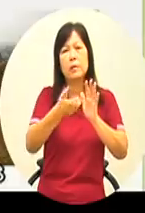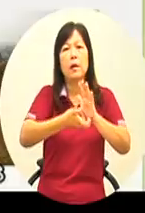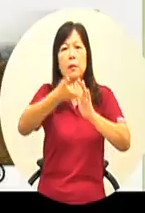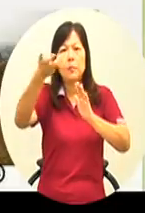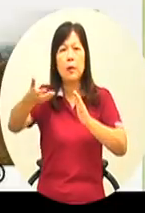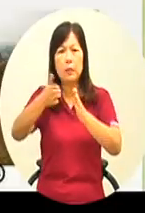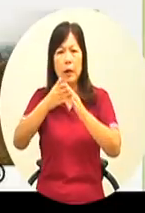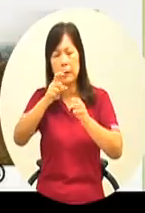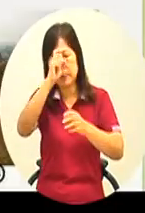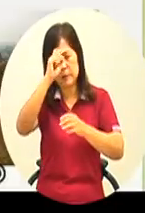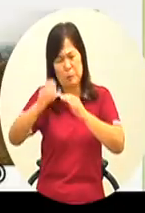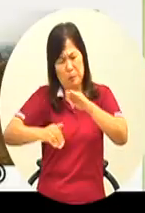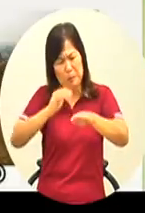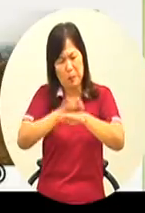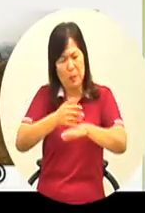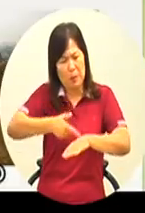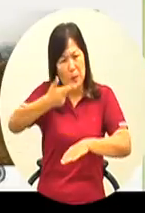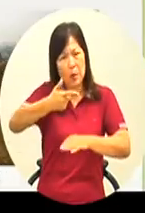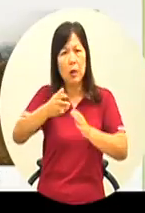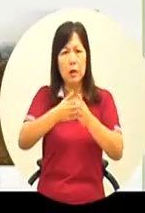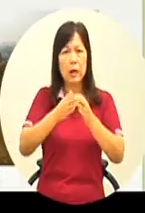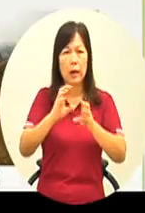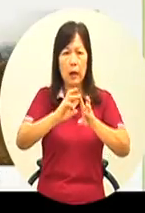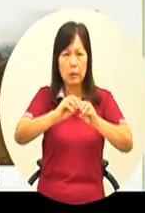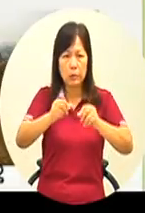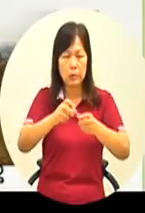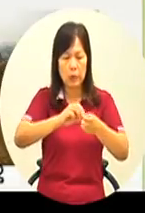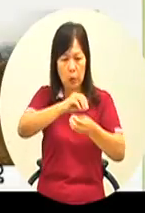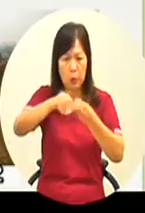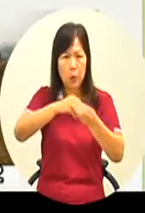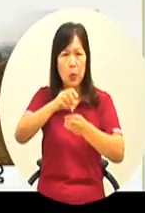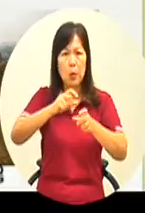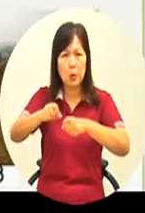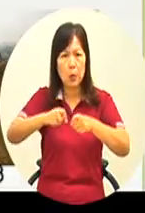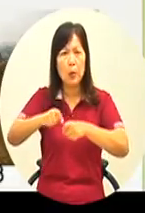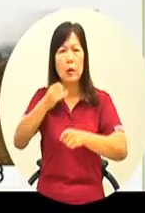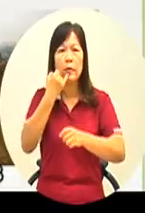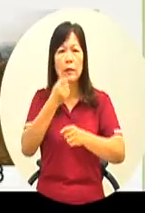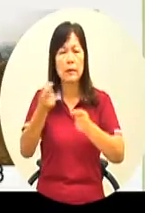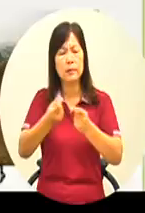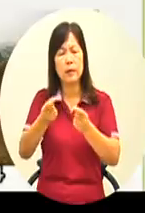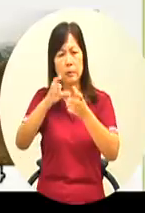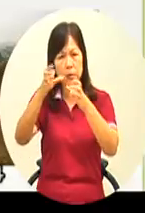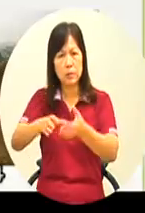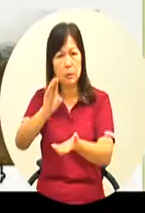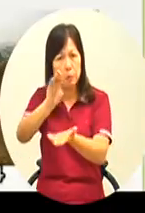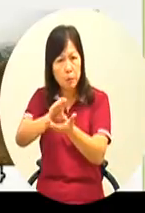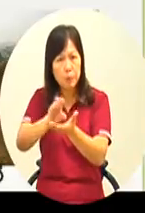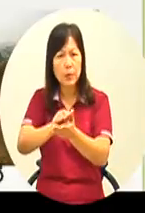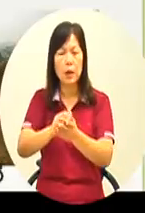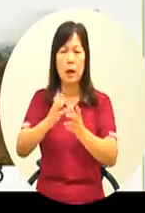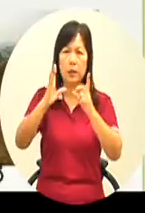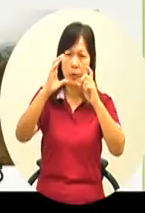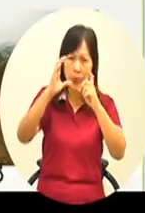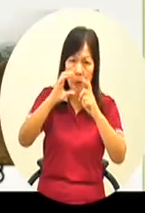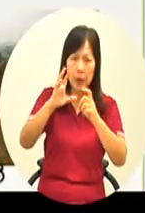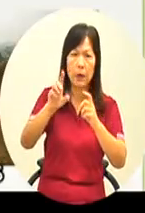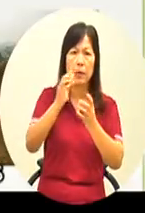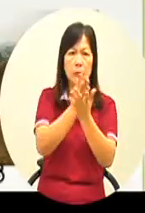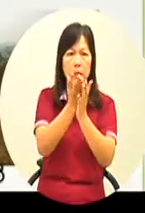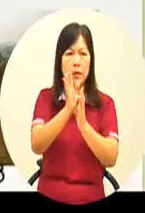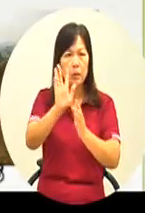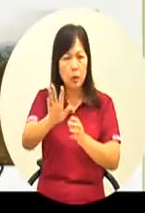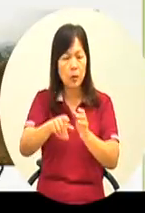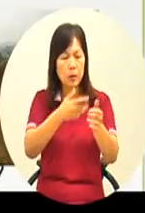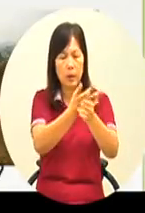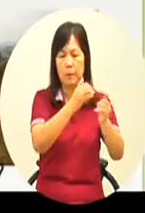提早完成，有扩大土地可以规划运用嘛，例如新建停车场啊，啊礼仪厅啊，或其他公共设施啊，提供市民的